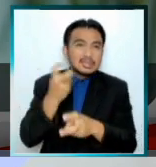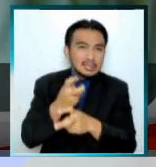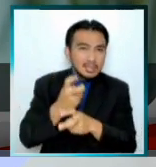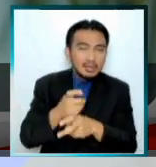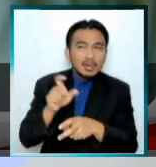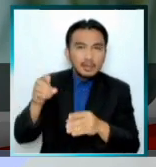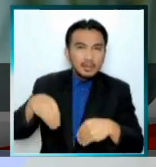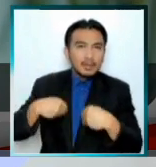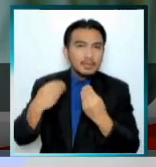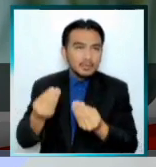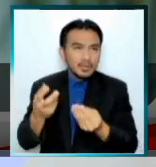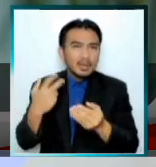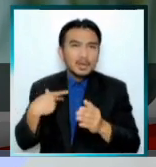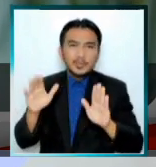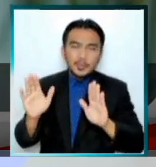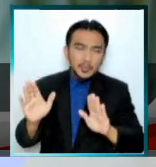ng